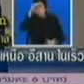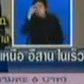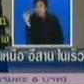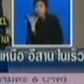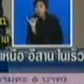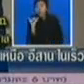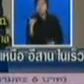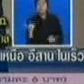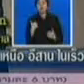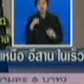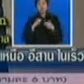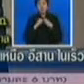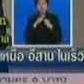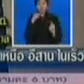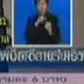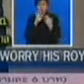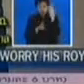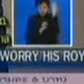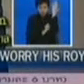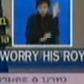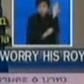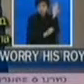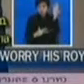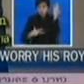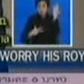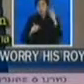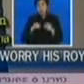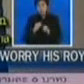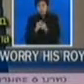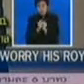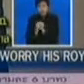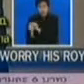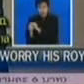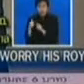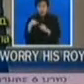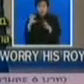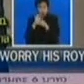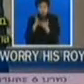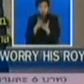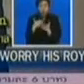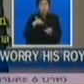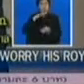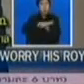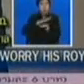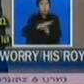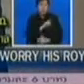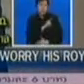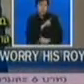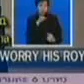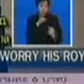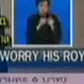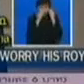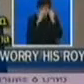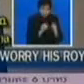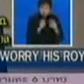ราก็พยายามที่จะปรับระบบหลายอย่างนะครับเช่นกรณีของโรงเรียนเอกชนสอนศาสนานะ